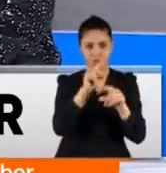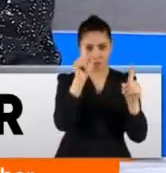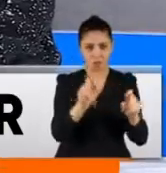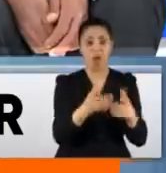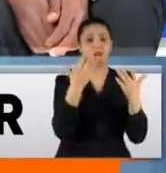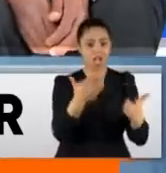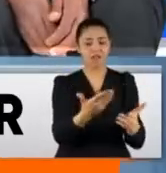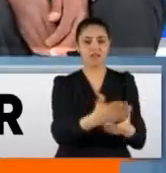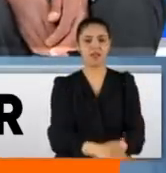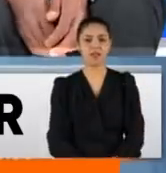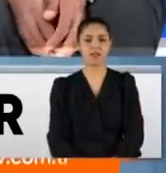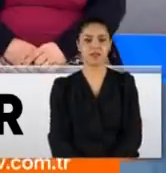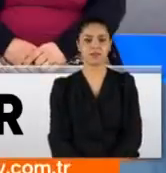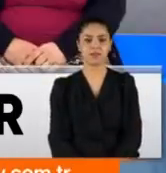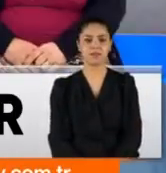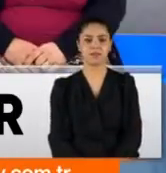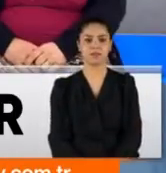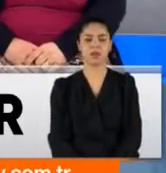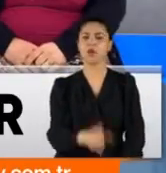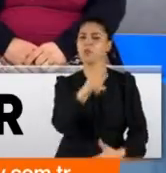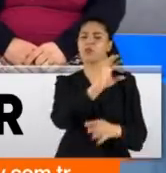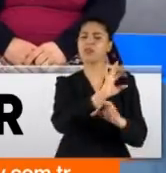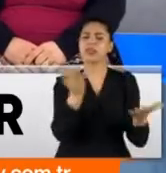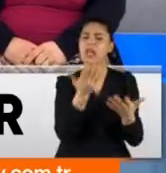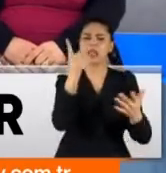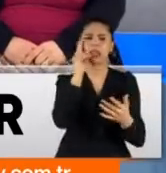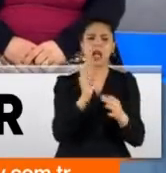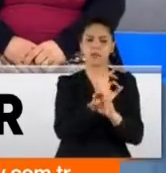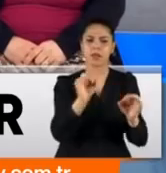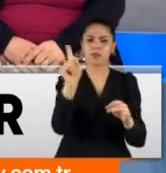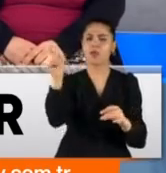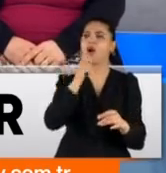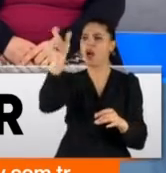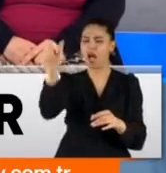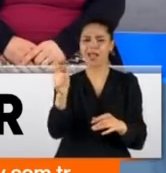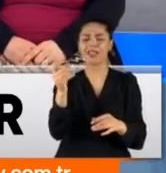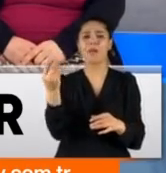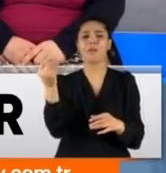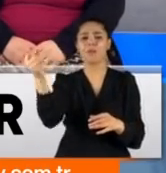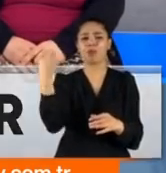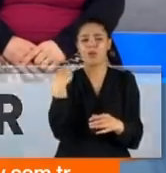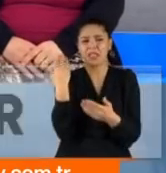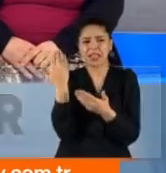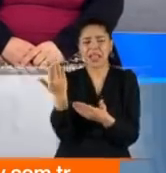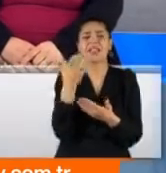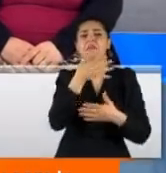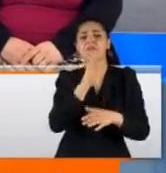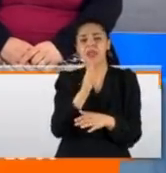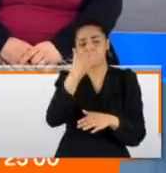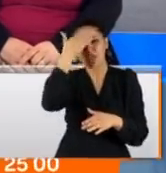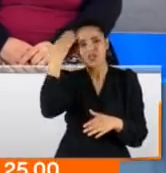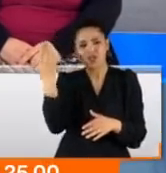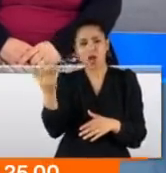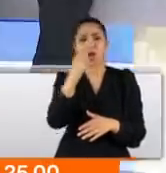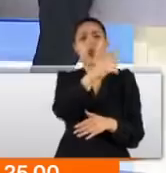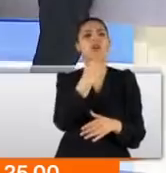Bildiğin. Andan doğma. Bu nasıl bir terbiyesizliktir ya? Siz bu adamı sap bulmuşsun, bir tane de buna kız bulmuşsun. Bence sen o kızı da kendin